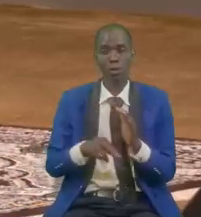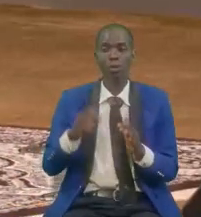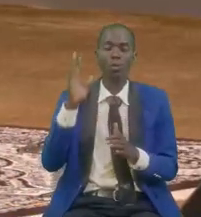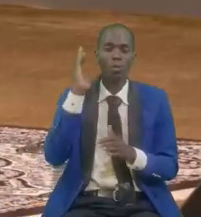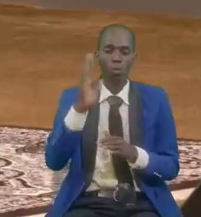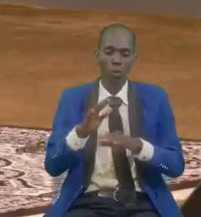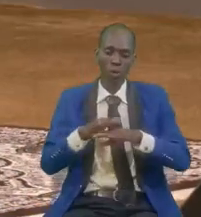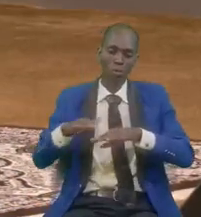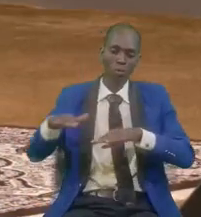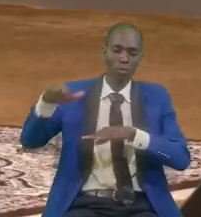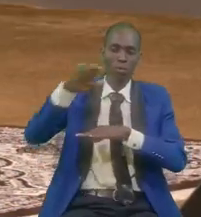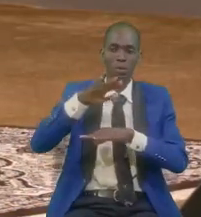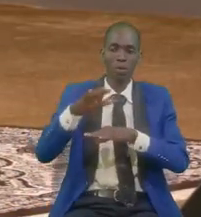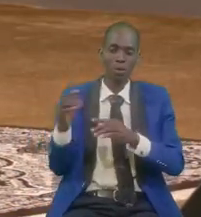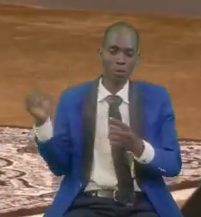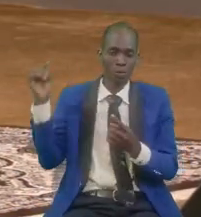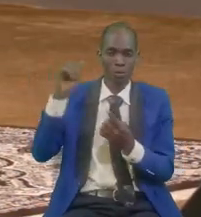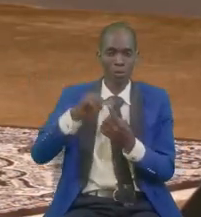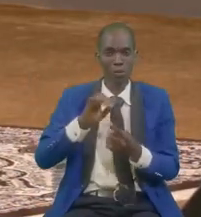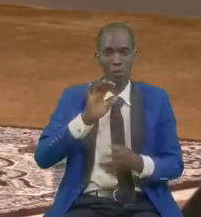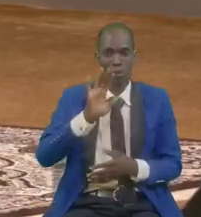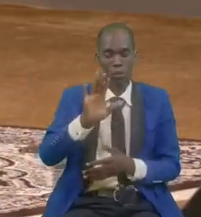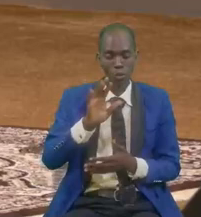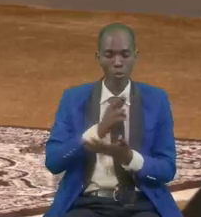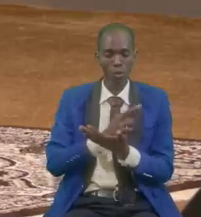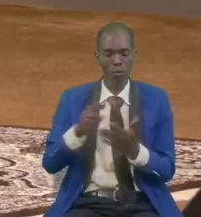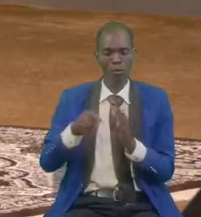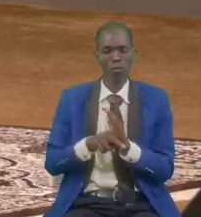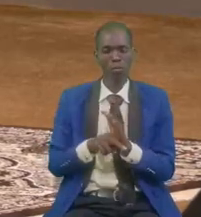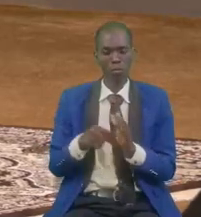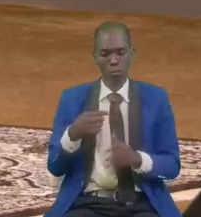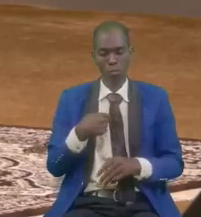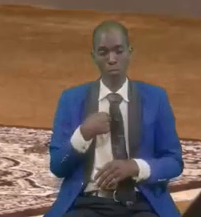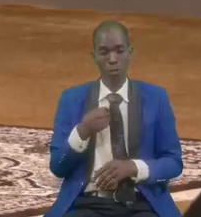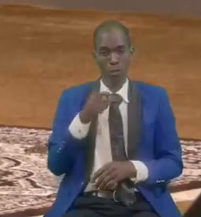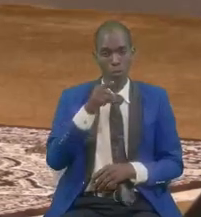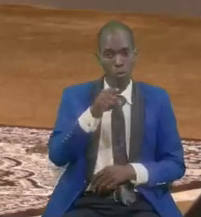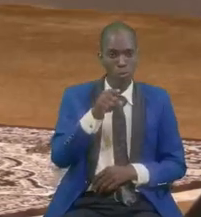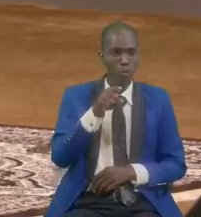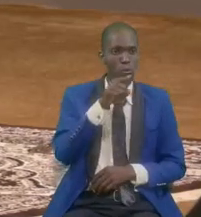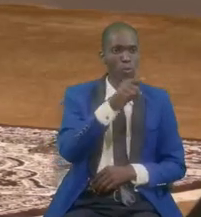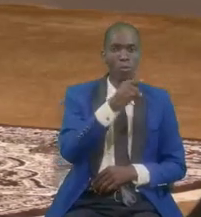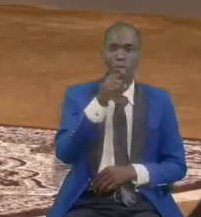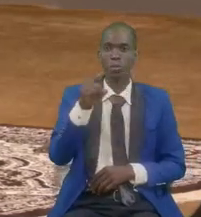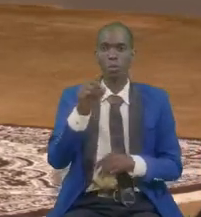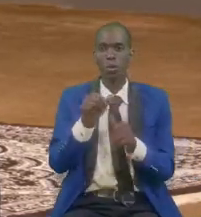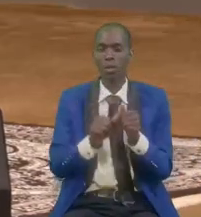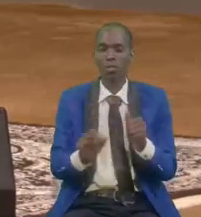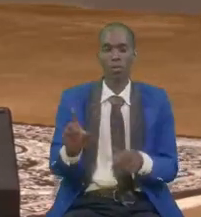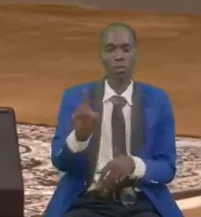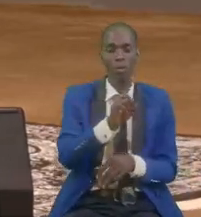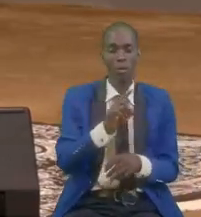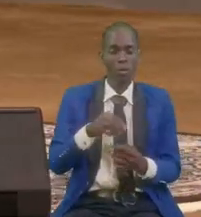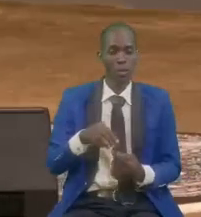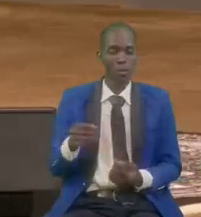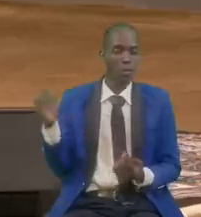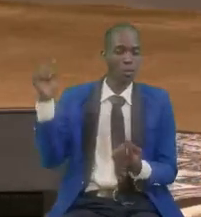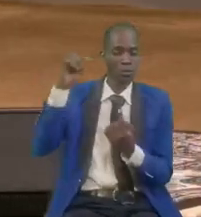pas celle des scribes, ta justice, ma justice, votre justice, tout le